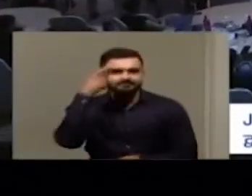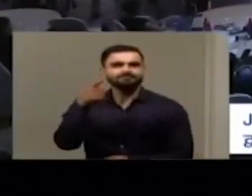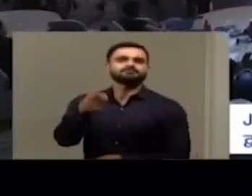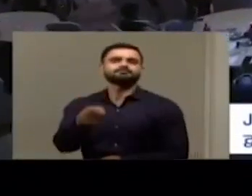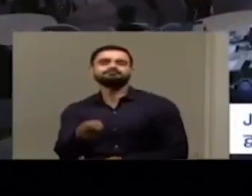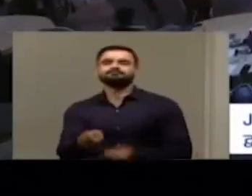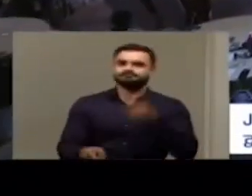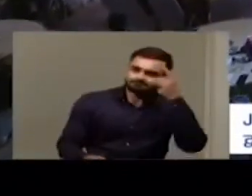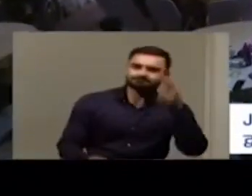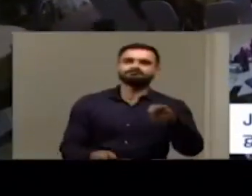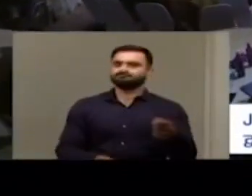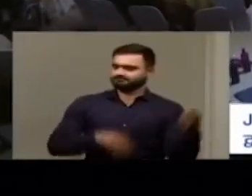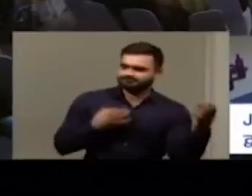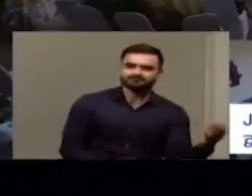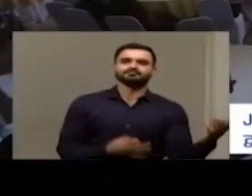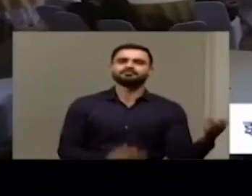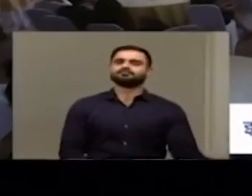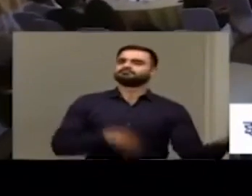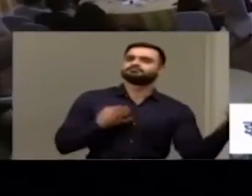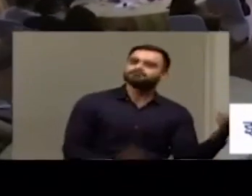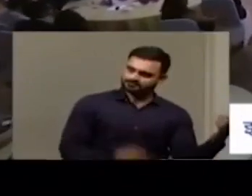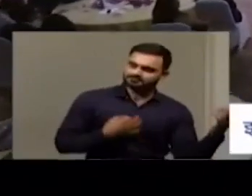तू सोच।